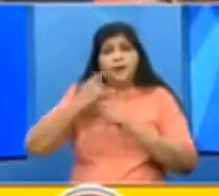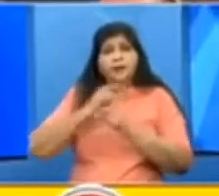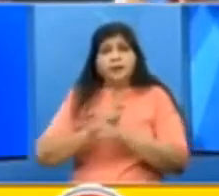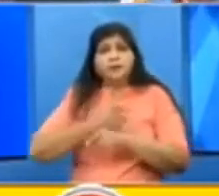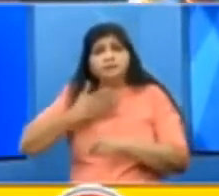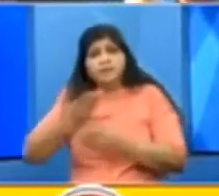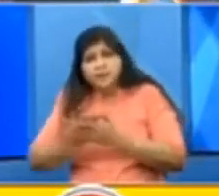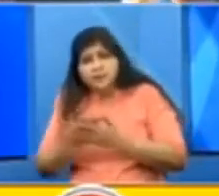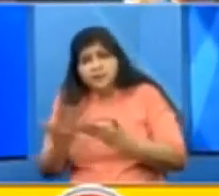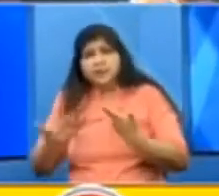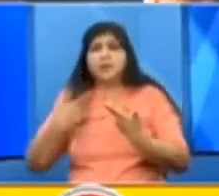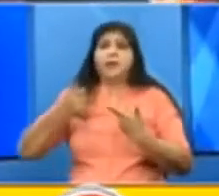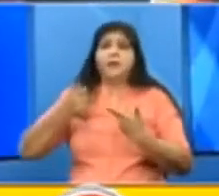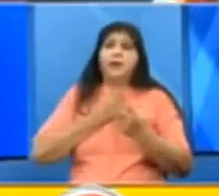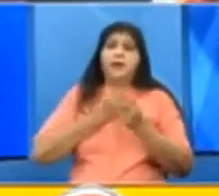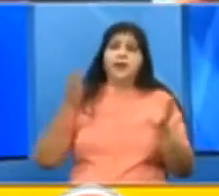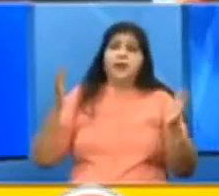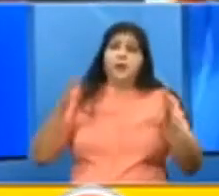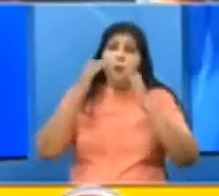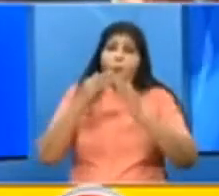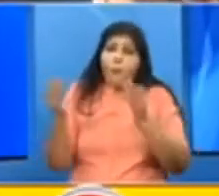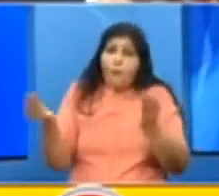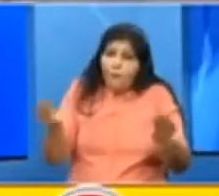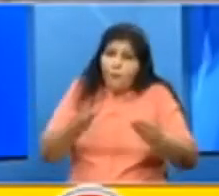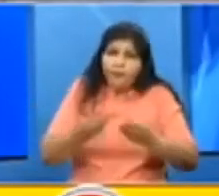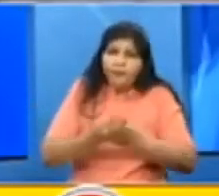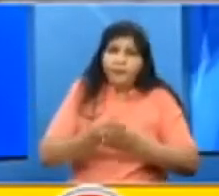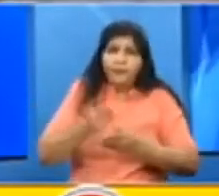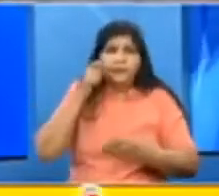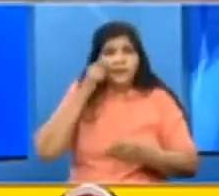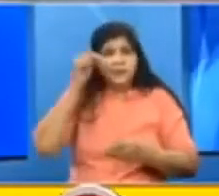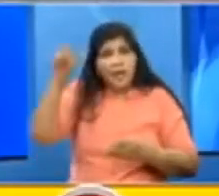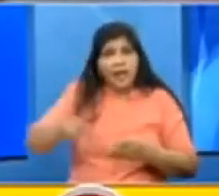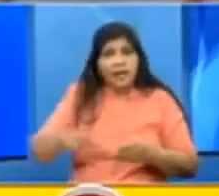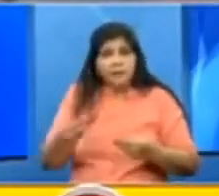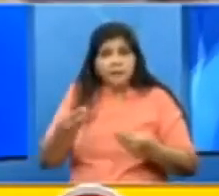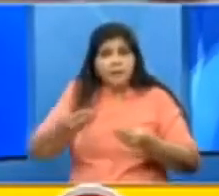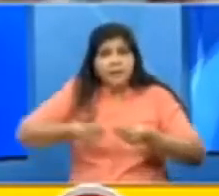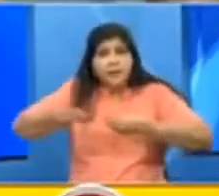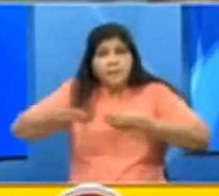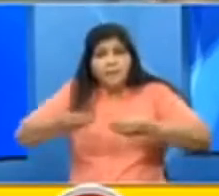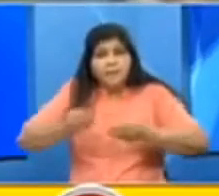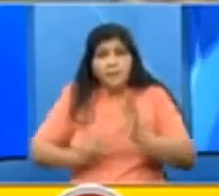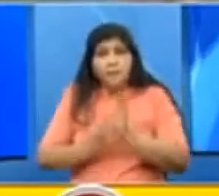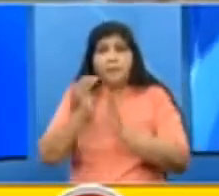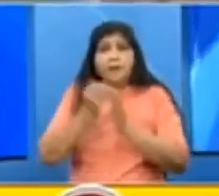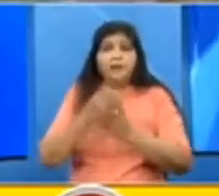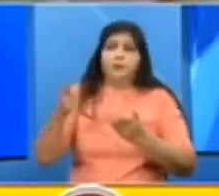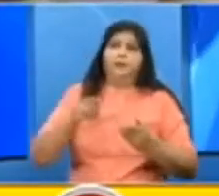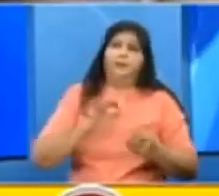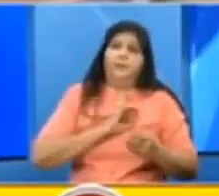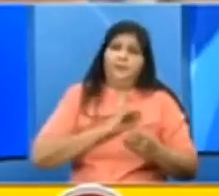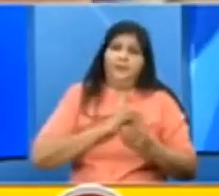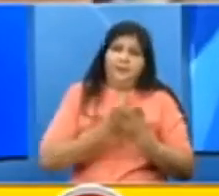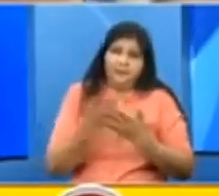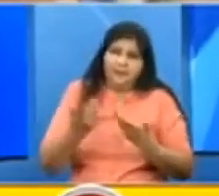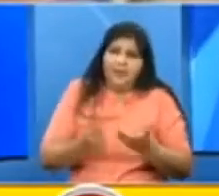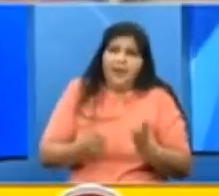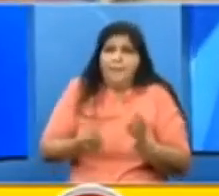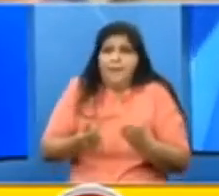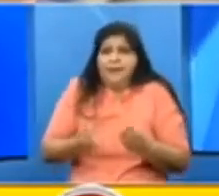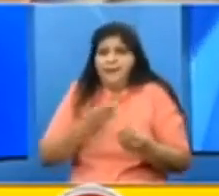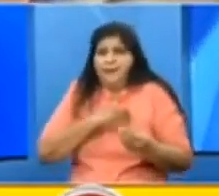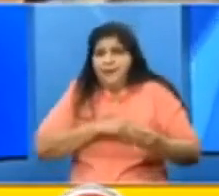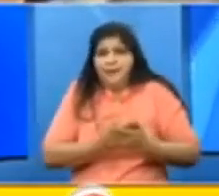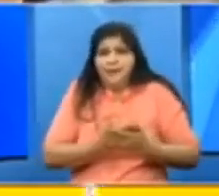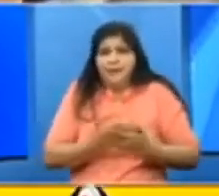समाज के, हमारे घर के पास ही किसी व्यक्ति का व्यापार बढ़े, उसका भी पर्व खुशहाल हो, तब पर्व का